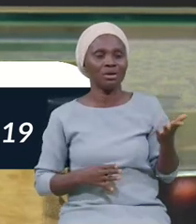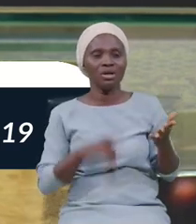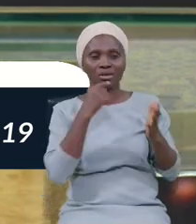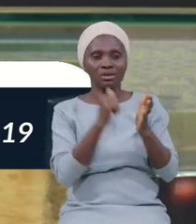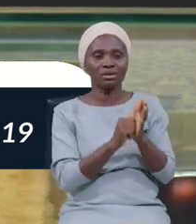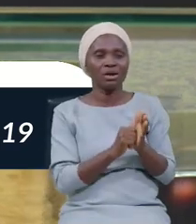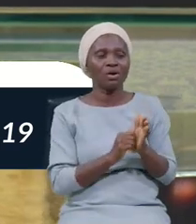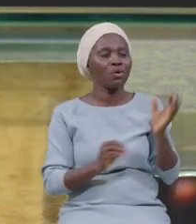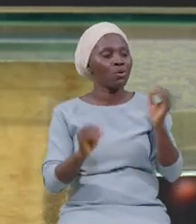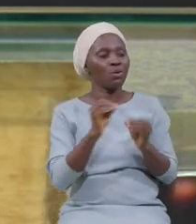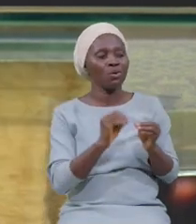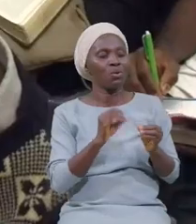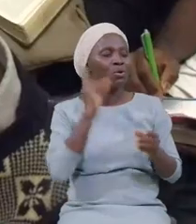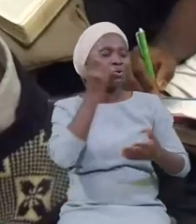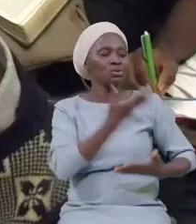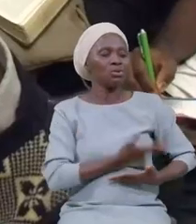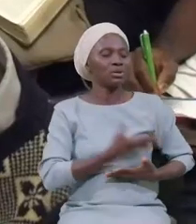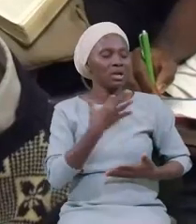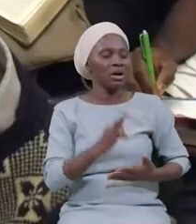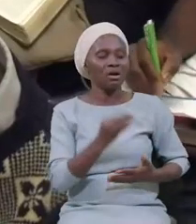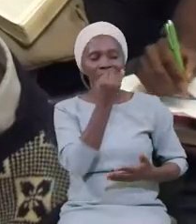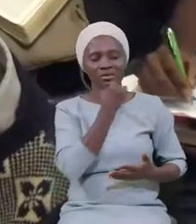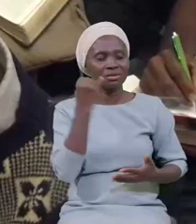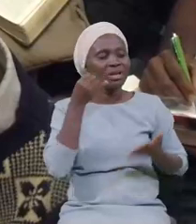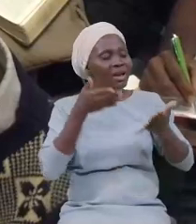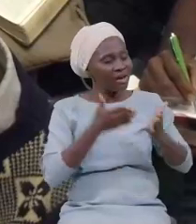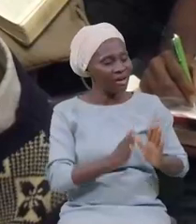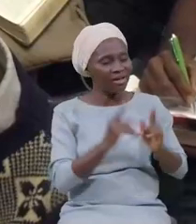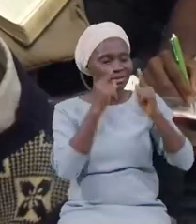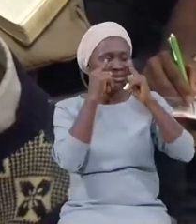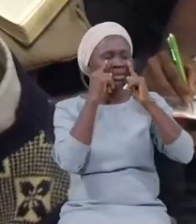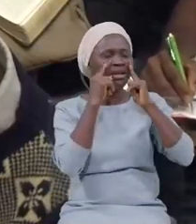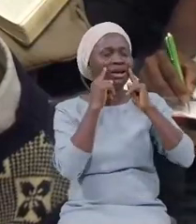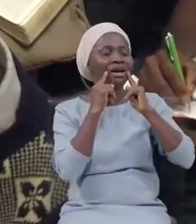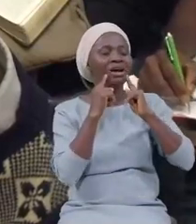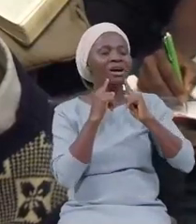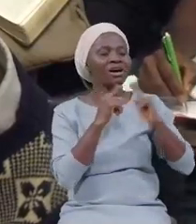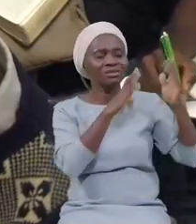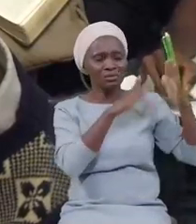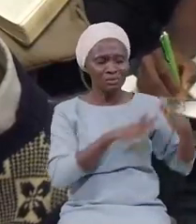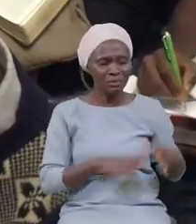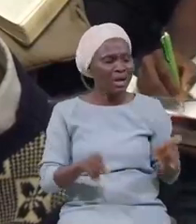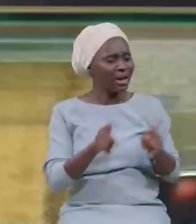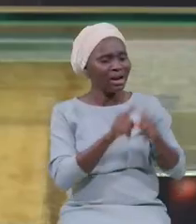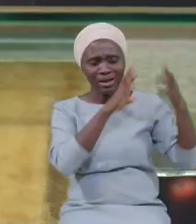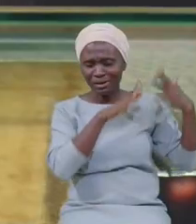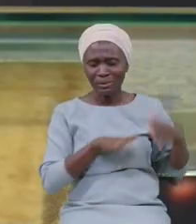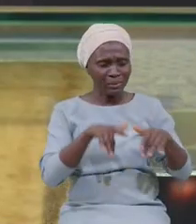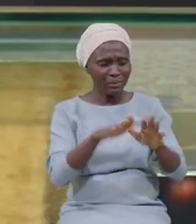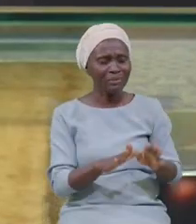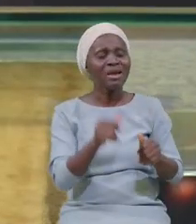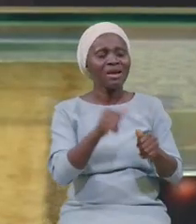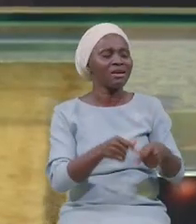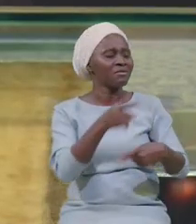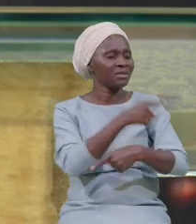Seigneur, mû de la fille de Sion. Répand jour et nuit des torrents de larmes, ne te